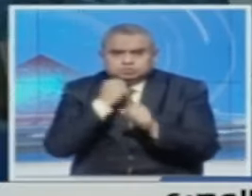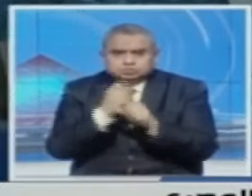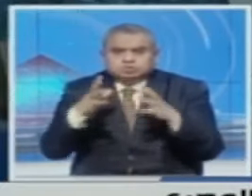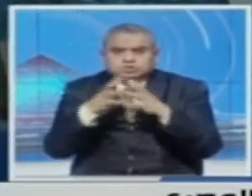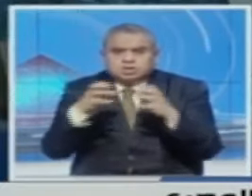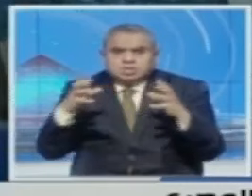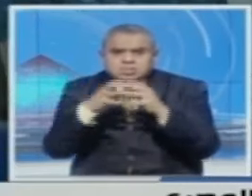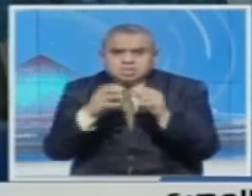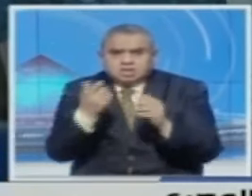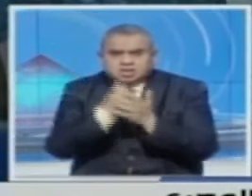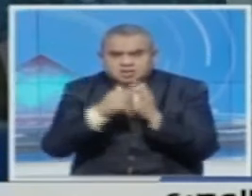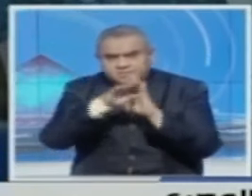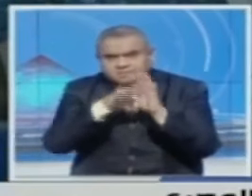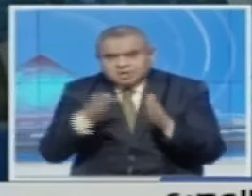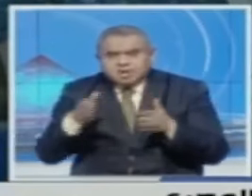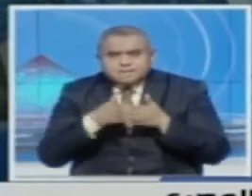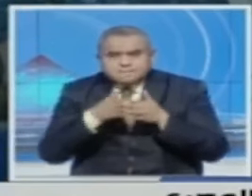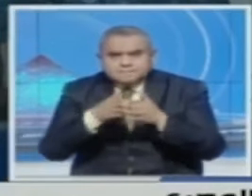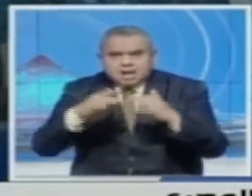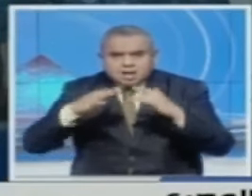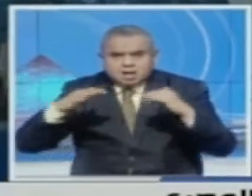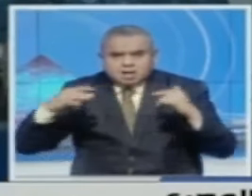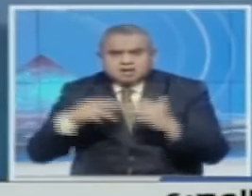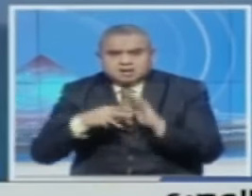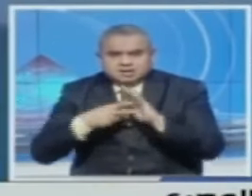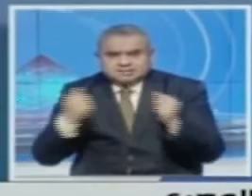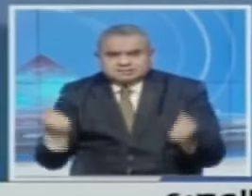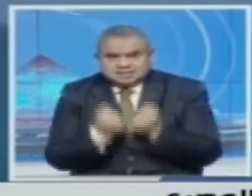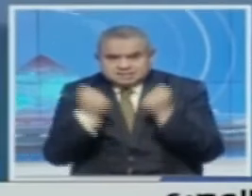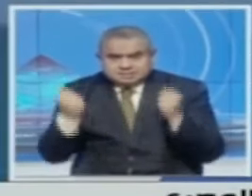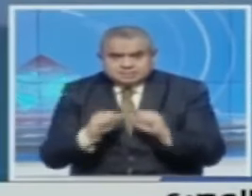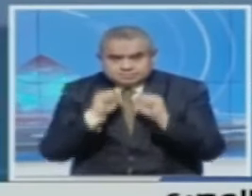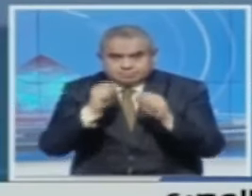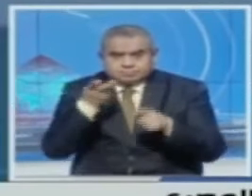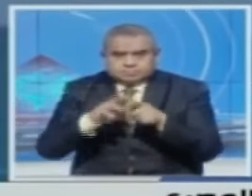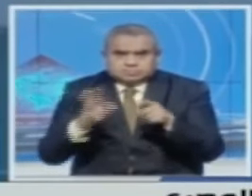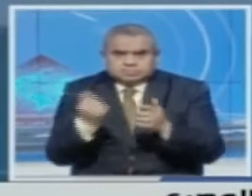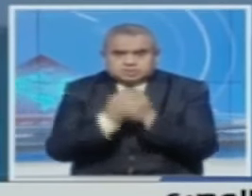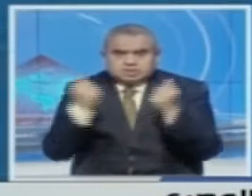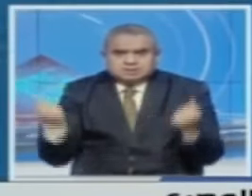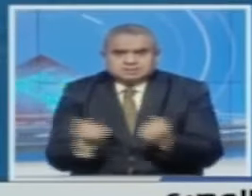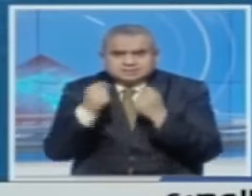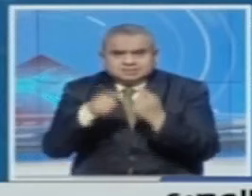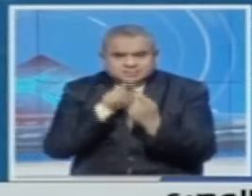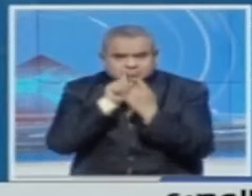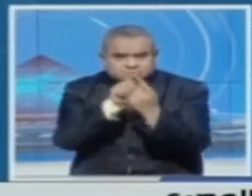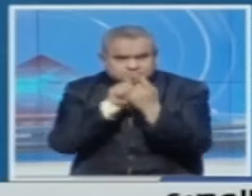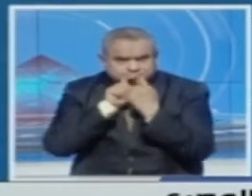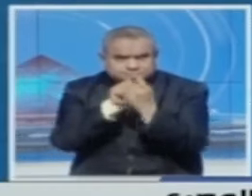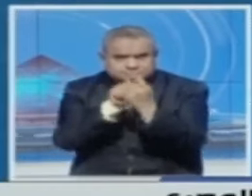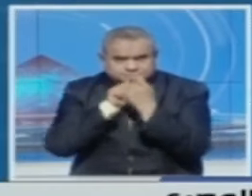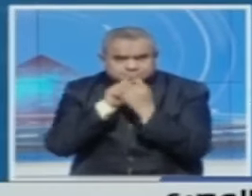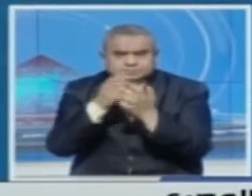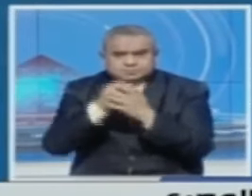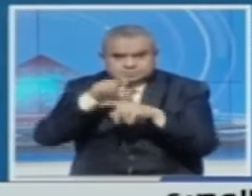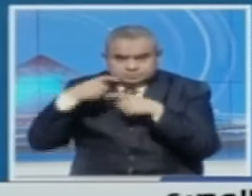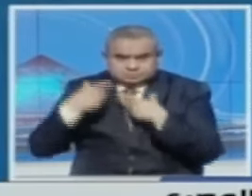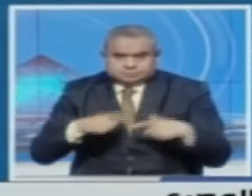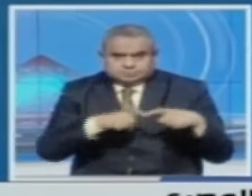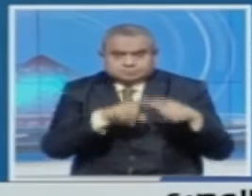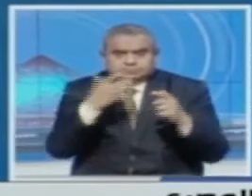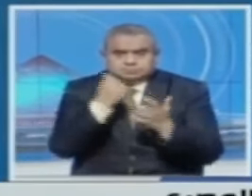القوات والوحدات البحرية بمنطقة التدريب، كما شملت الأنشطة الدفاع ضد التهديدات الغير نمطية من